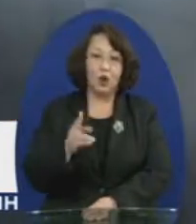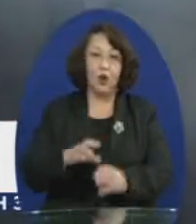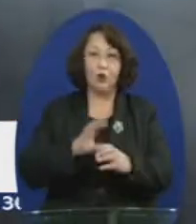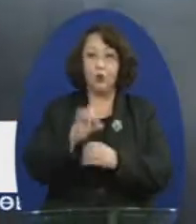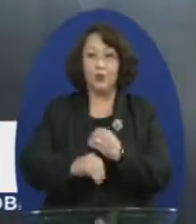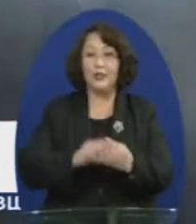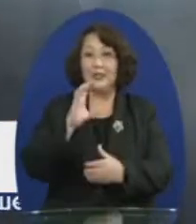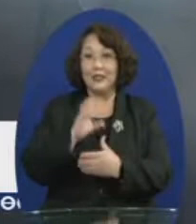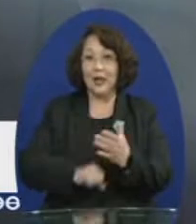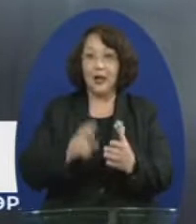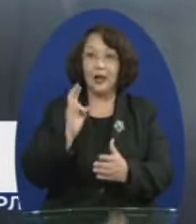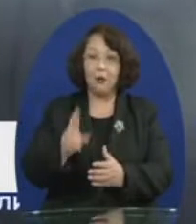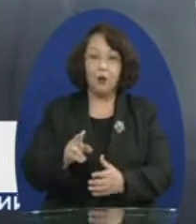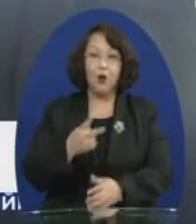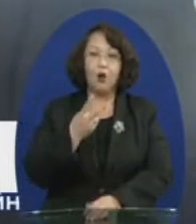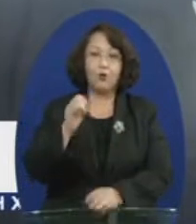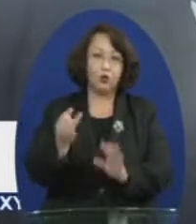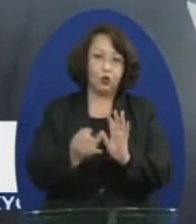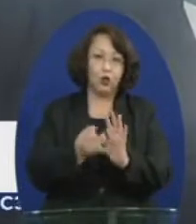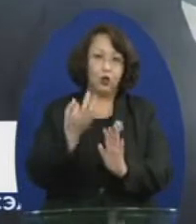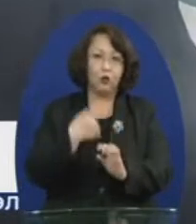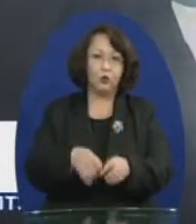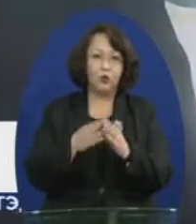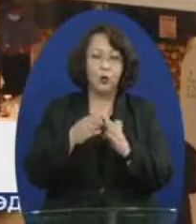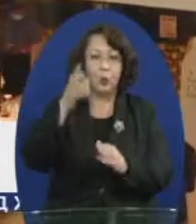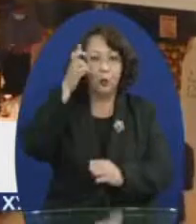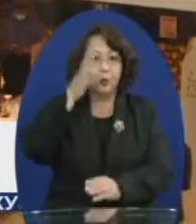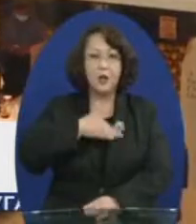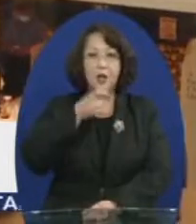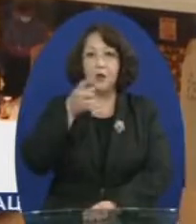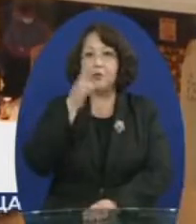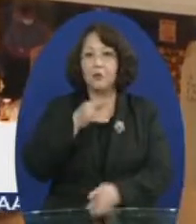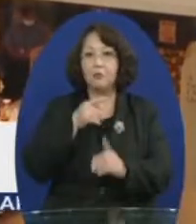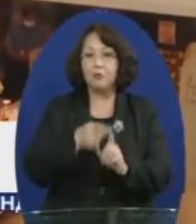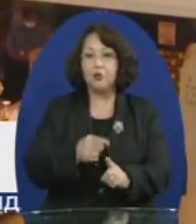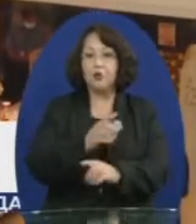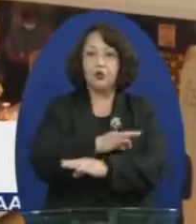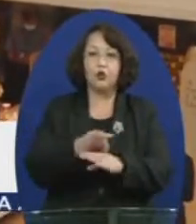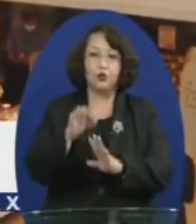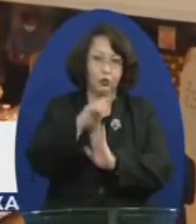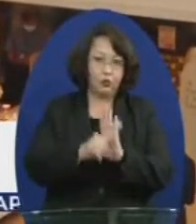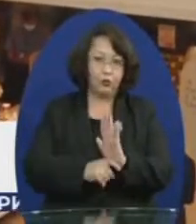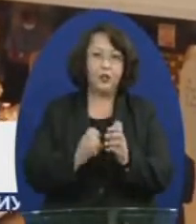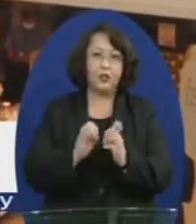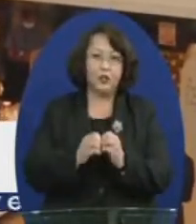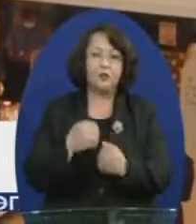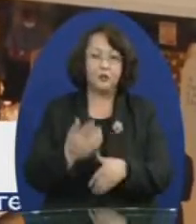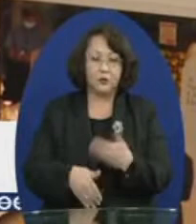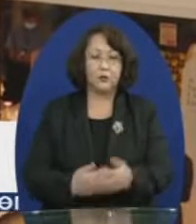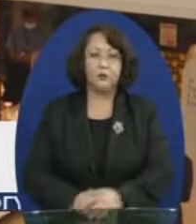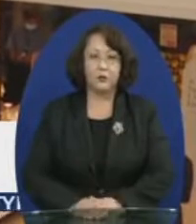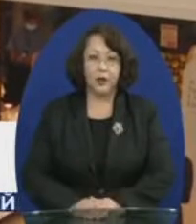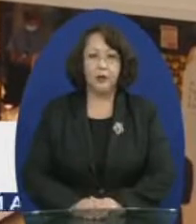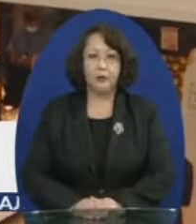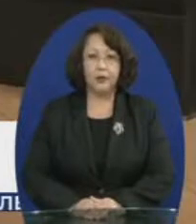Санг 2007 онд байгуулсан. Энэ сан нь боловсрол эрүүл мэндийн чиглэлд төсөл хөтөлбөрүүд хэрэгжүүлж байна.